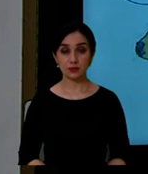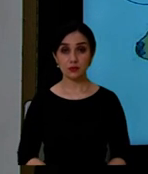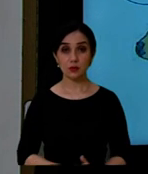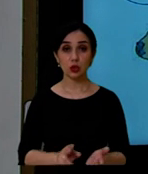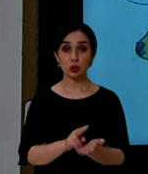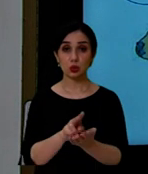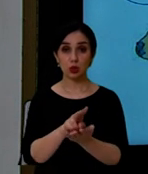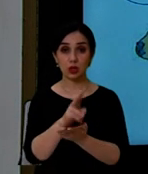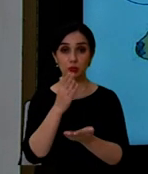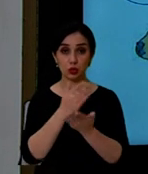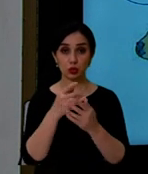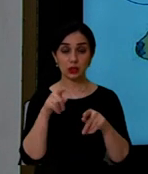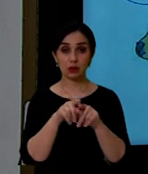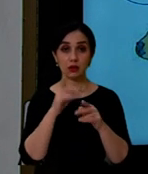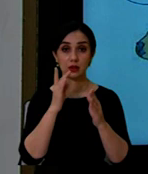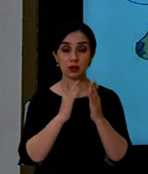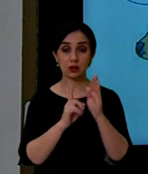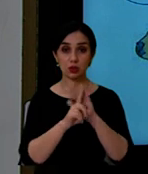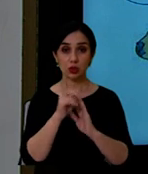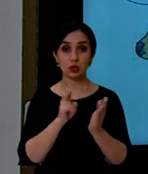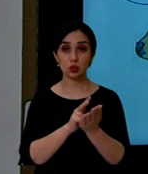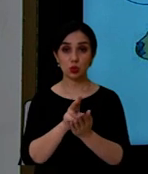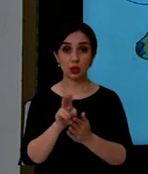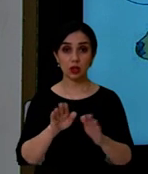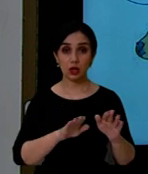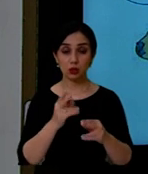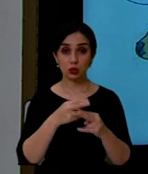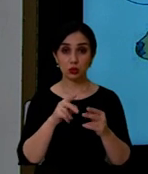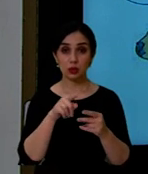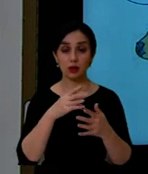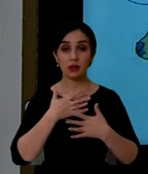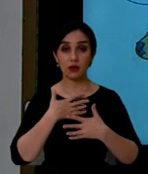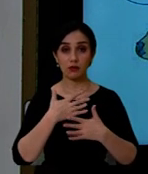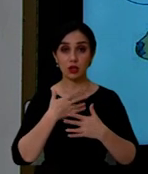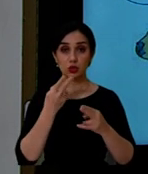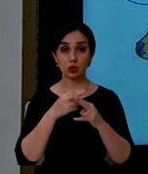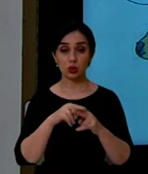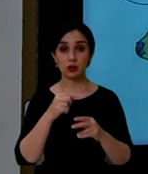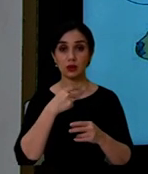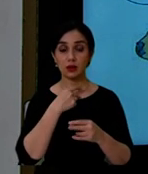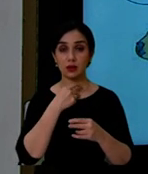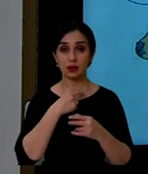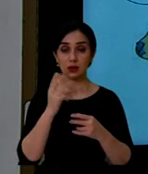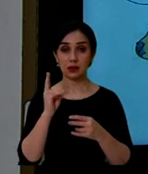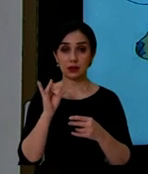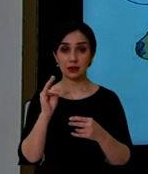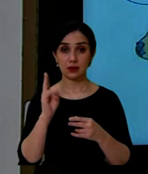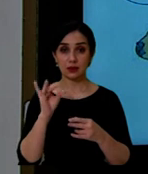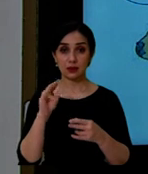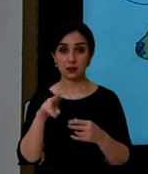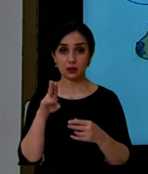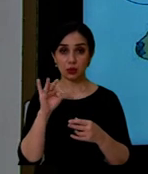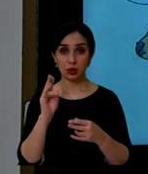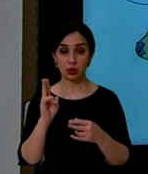Sudralib yuruvchilarga keladigan bo'lsak, sudralib yuruvchilarda nafas yo'llari hiqildoq,